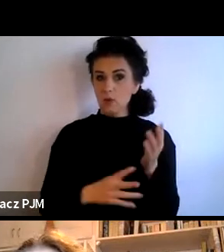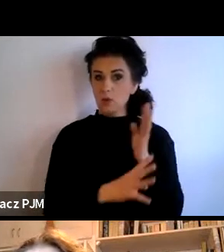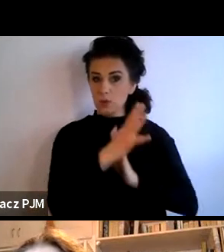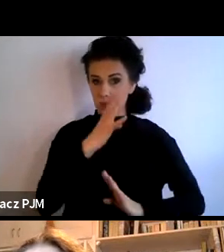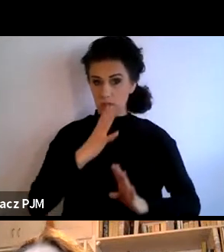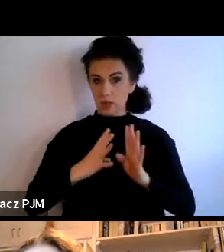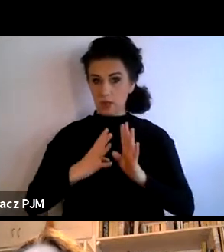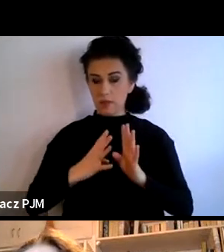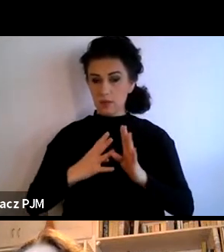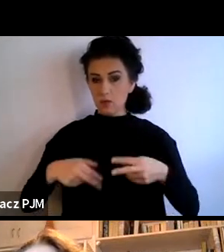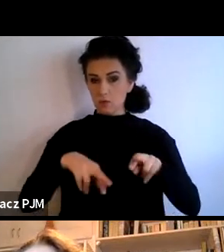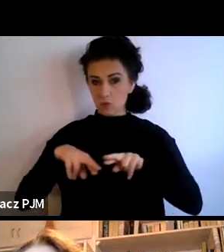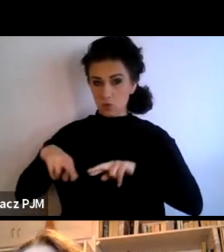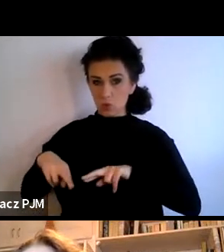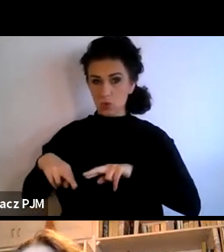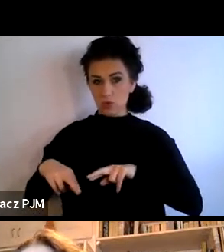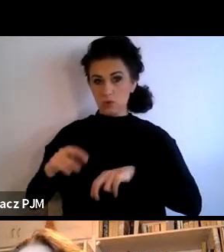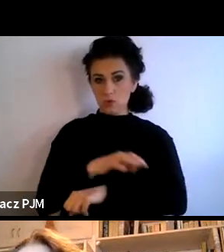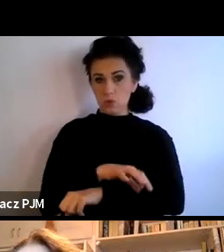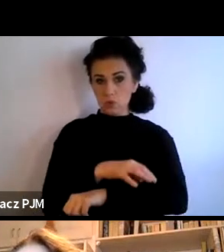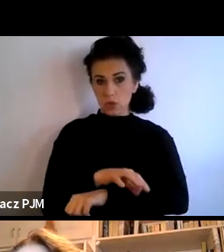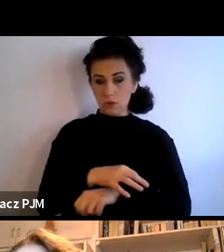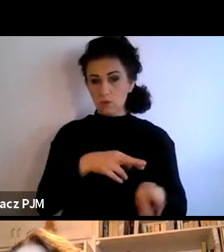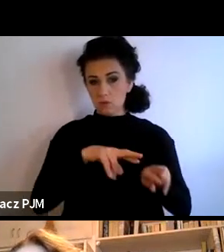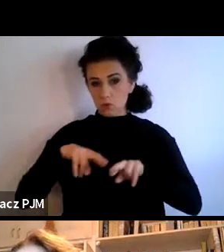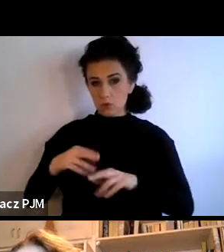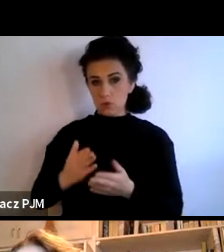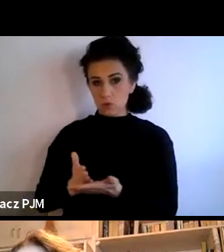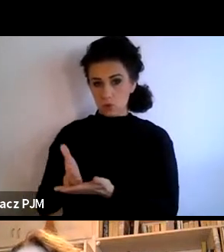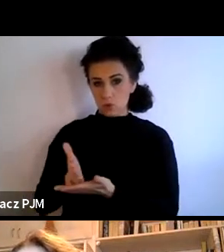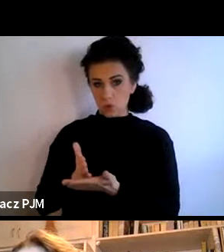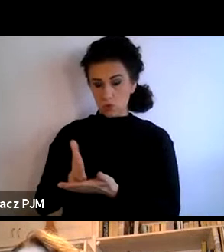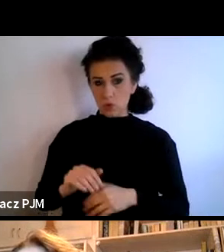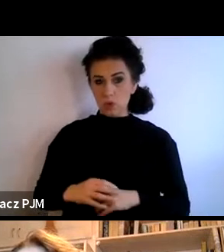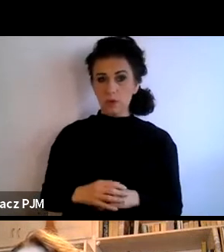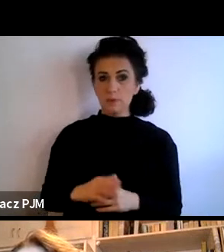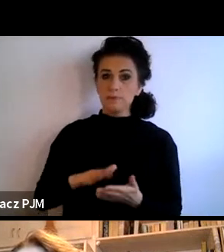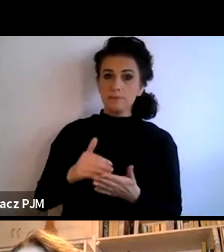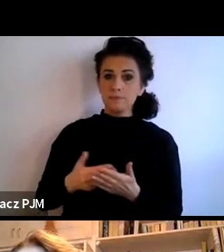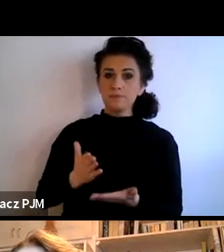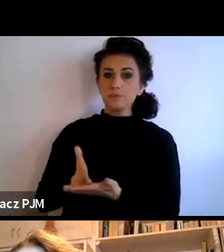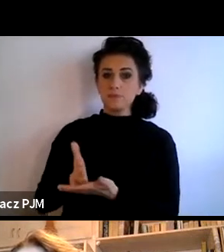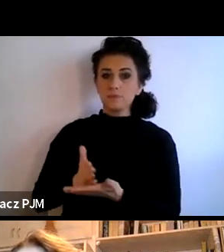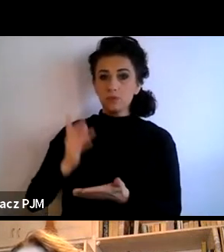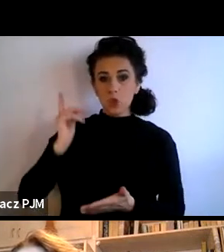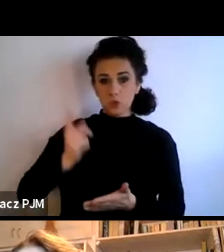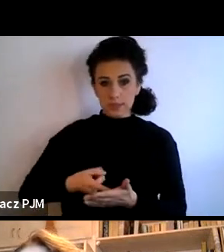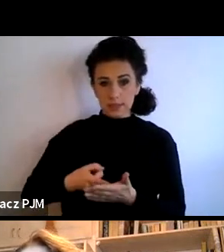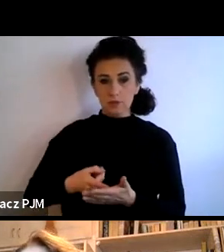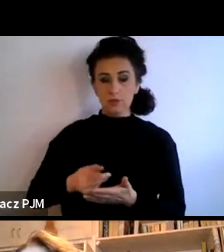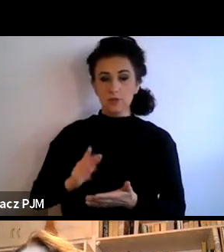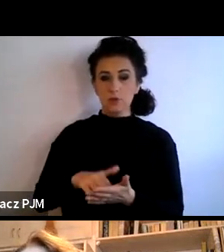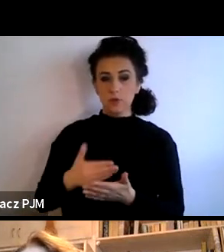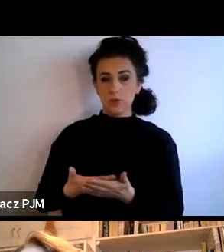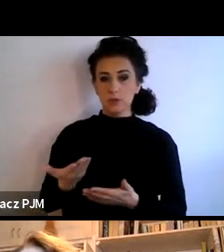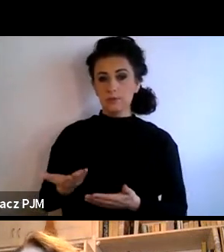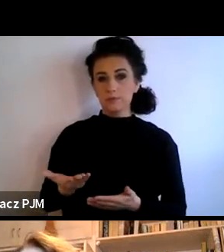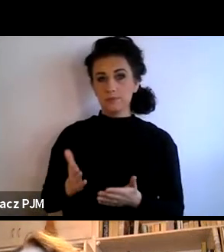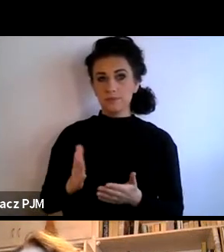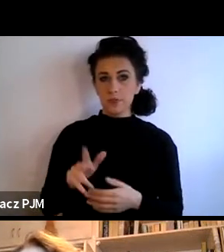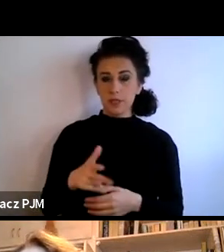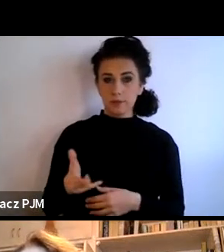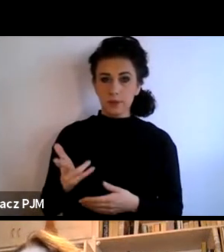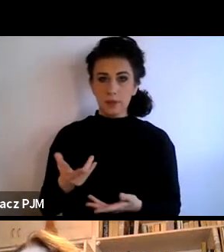usług. Wprawdzie obserwowaliśmy, że to jest taka usługa w ostateczności, tak bym to nazwała, czyli wtedy, kiedy